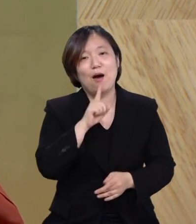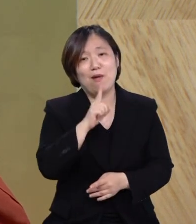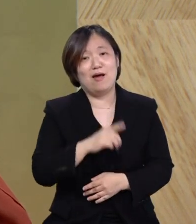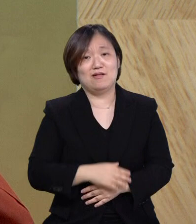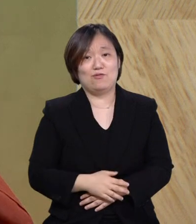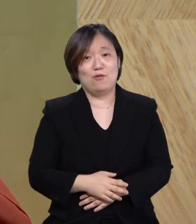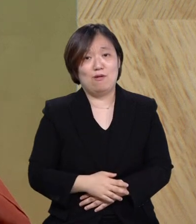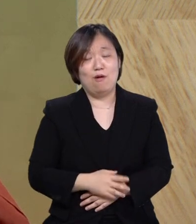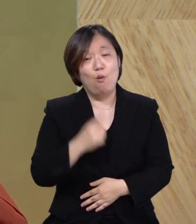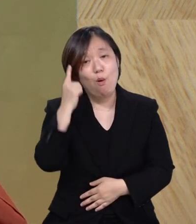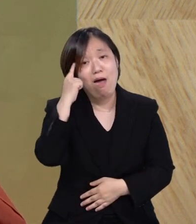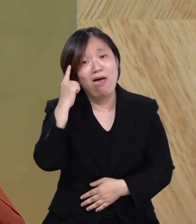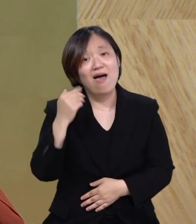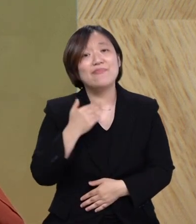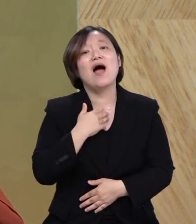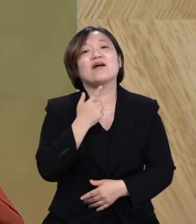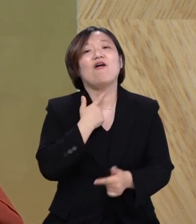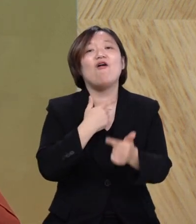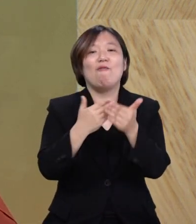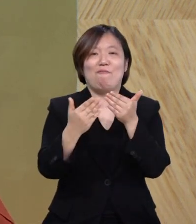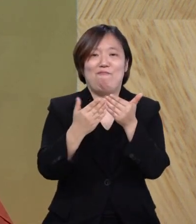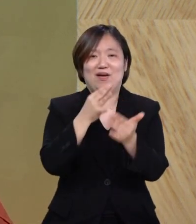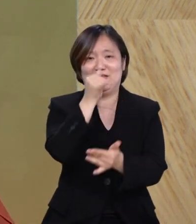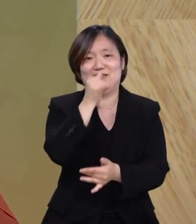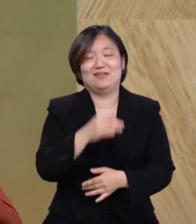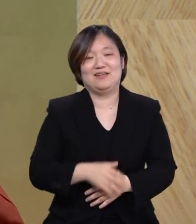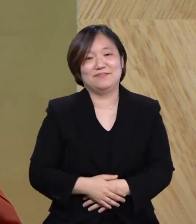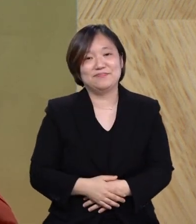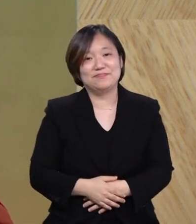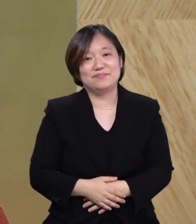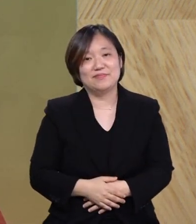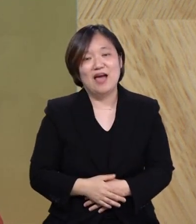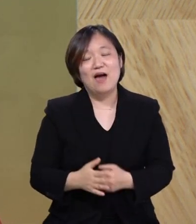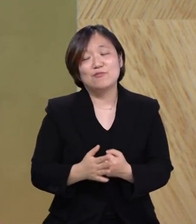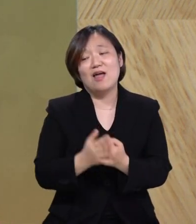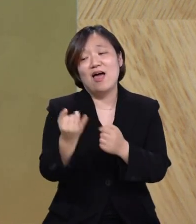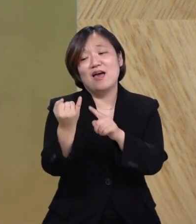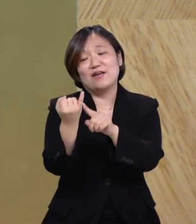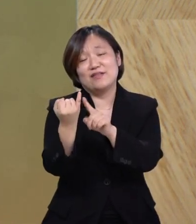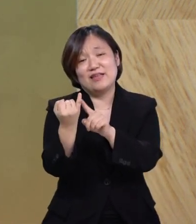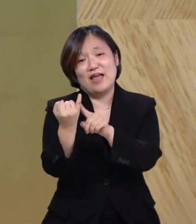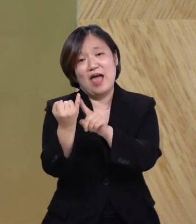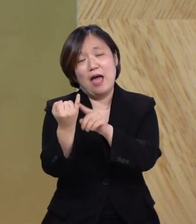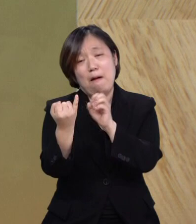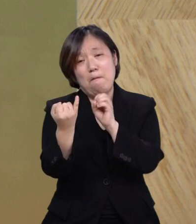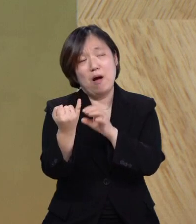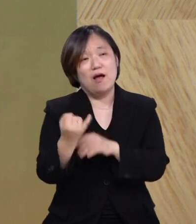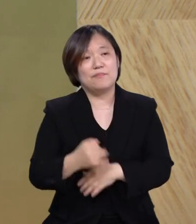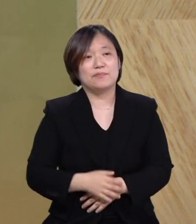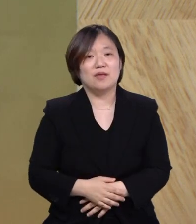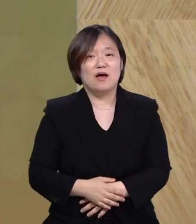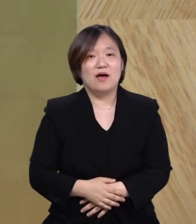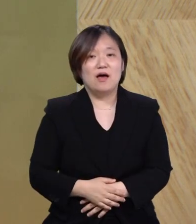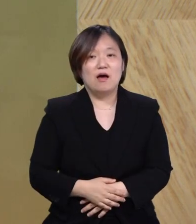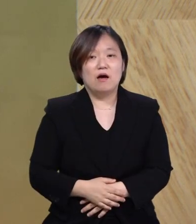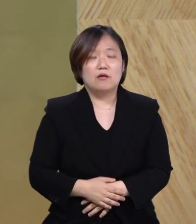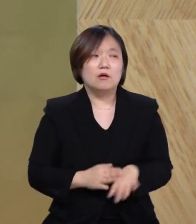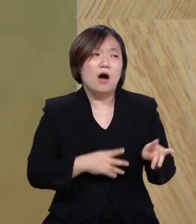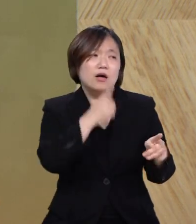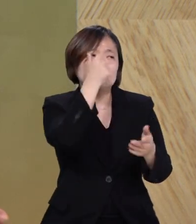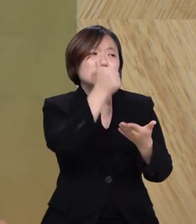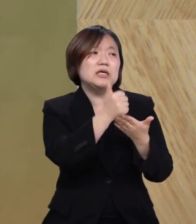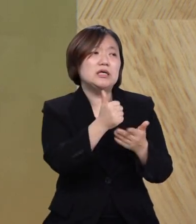왜냐하면 자기가 체험을 했으니까 그러면서 그분이 하시는 말씀이 스님